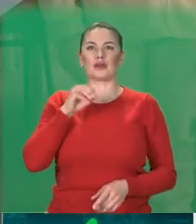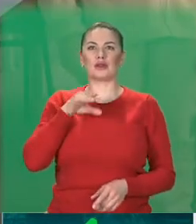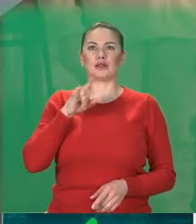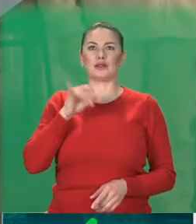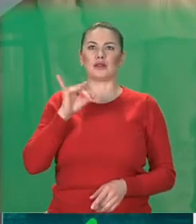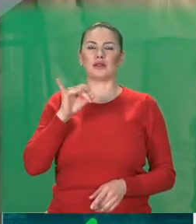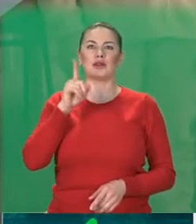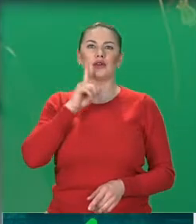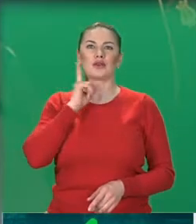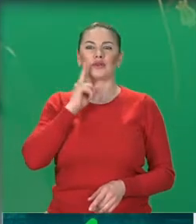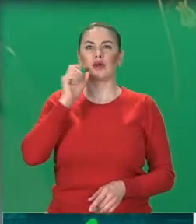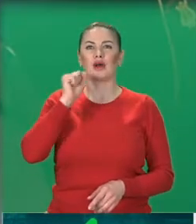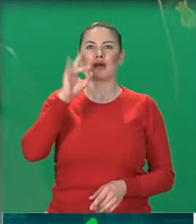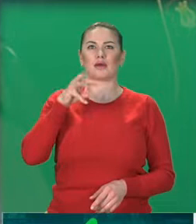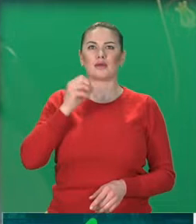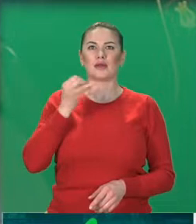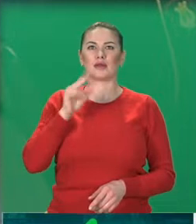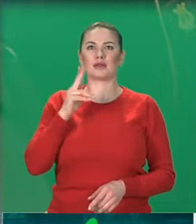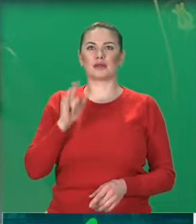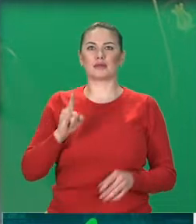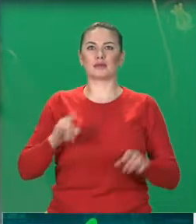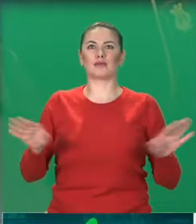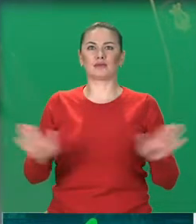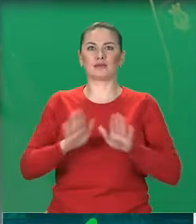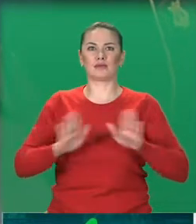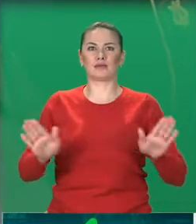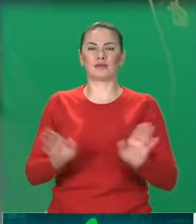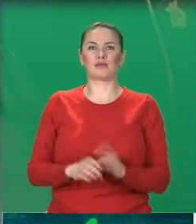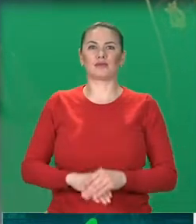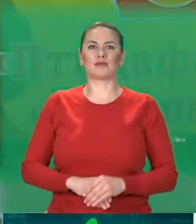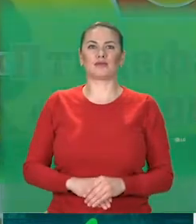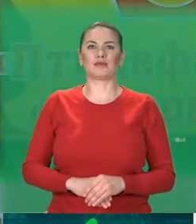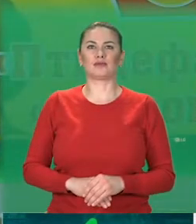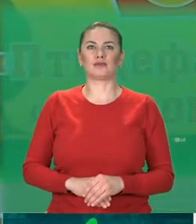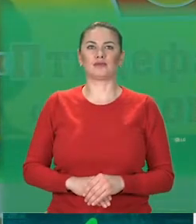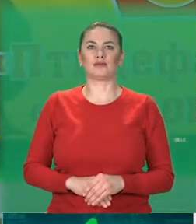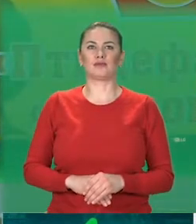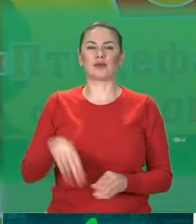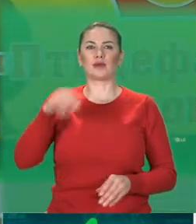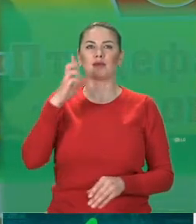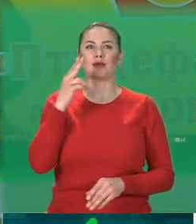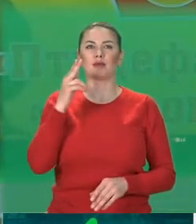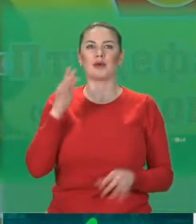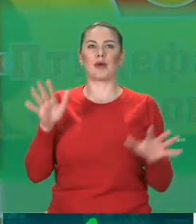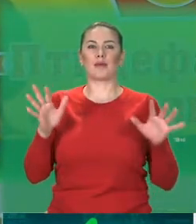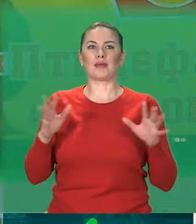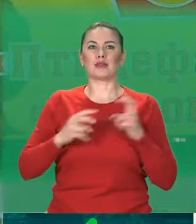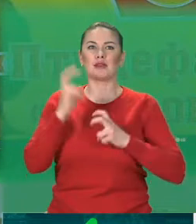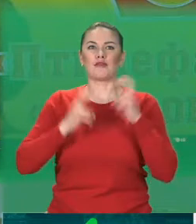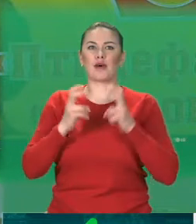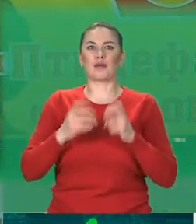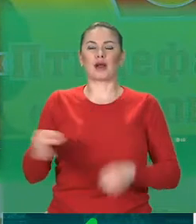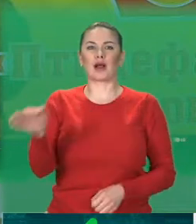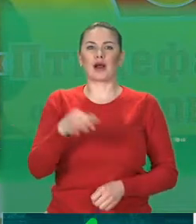сотрудники силовых структур. Для всех звучал военный оркестр. Птицефабрика «Островная» серьезно перестраивает